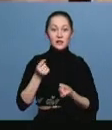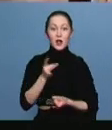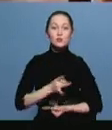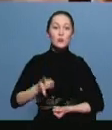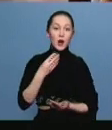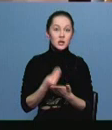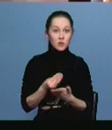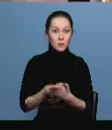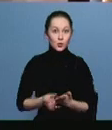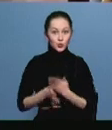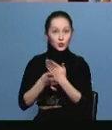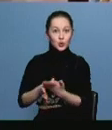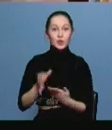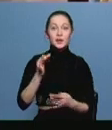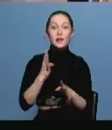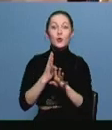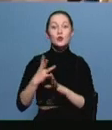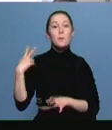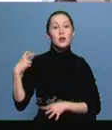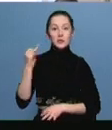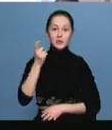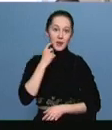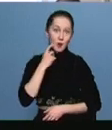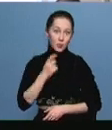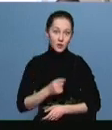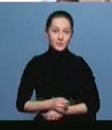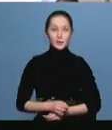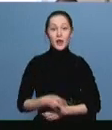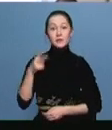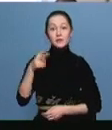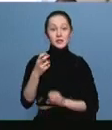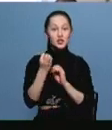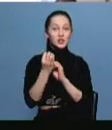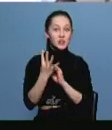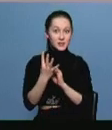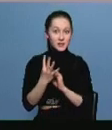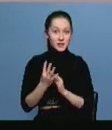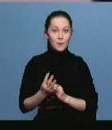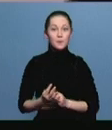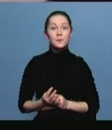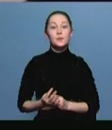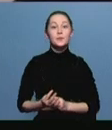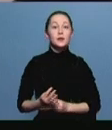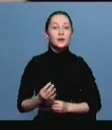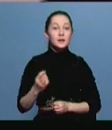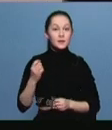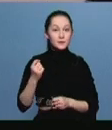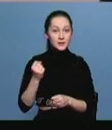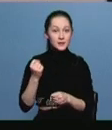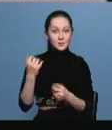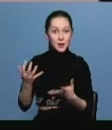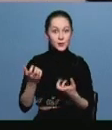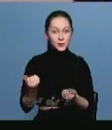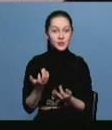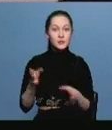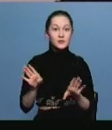республиканский бюджет. На очереди вокзалы в Можге и Сарапуле. В 2014-м начался ремонт. И вот сегодня получилось